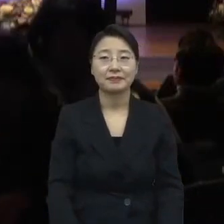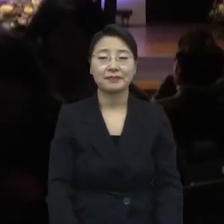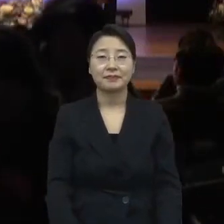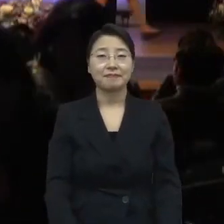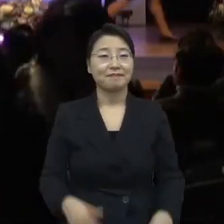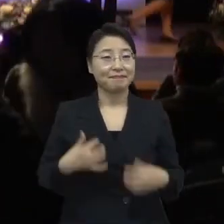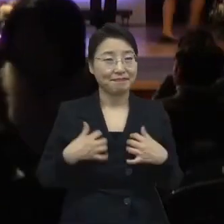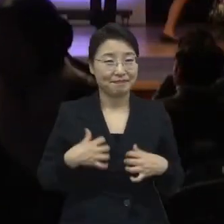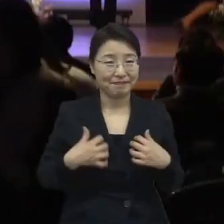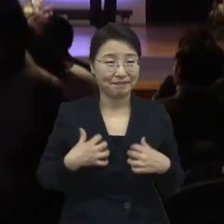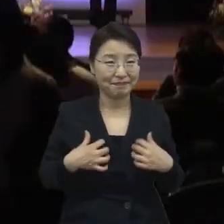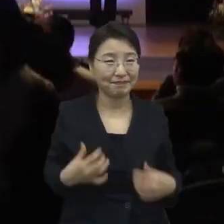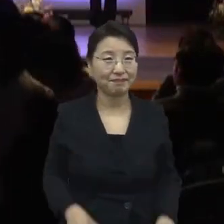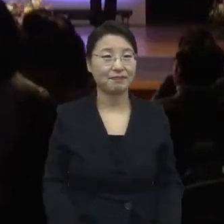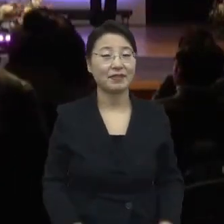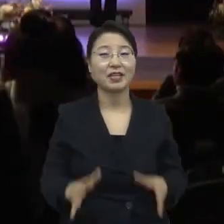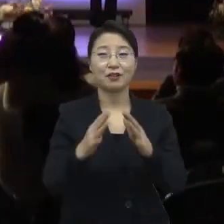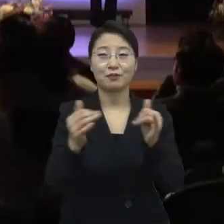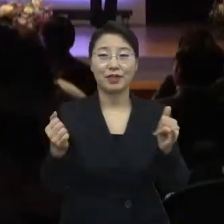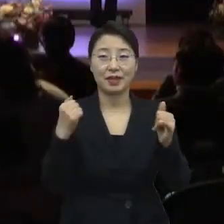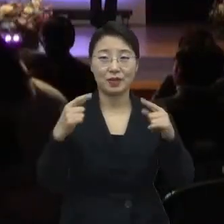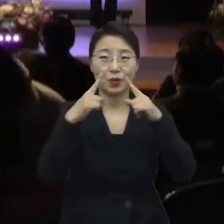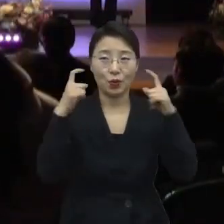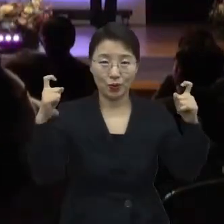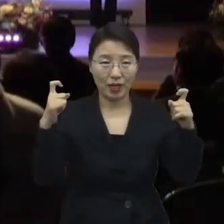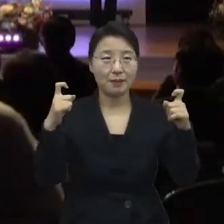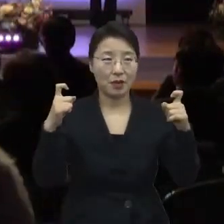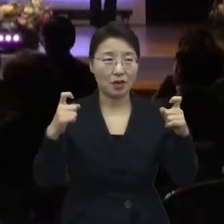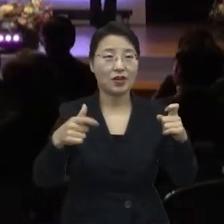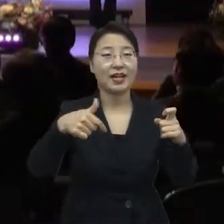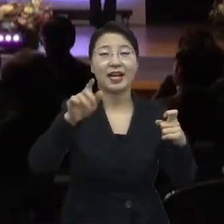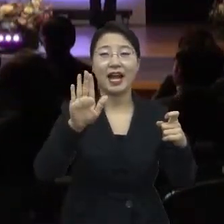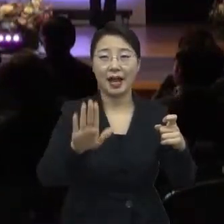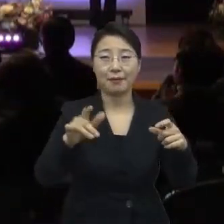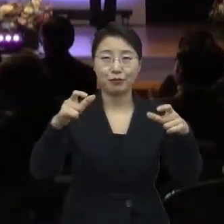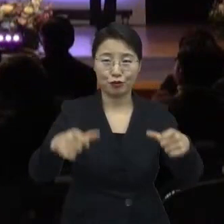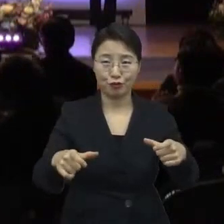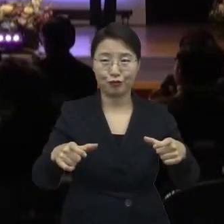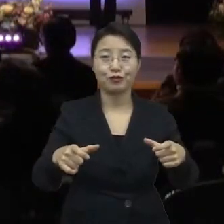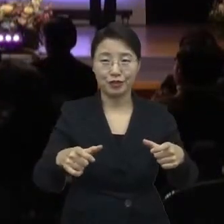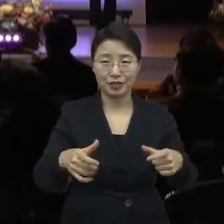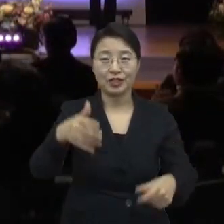예, 반갑습니다. 저 국민의힘 동대문 갑구위원장 허용범입니다.